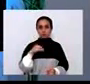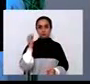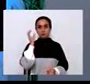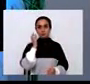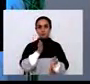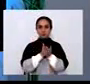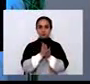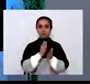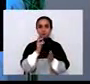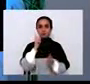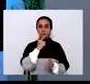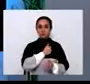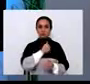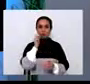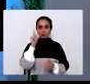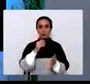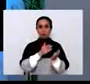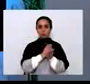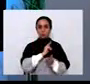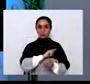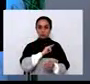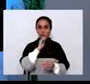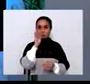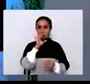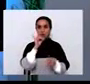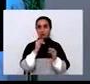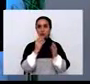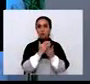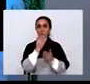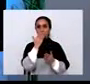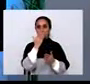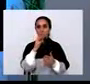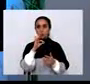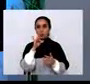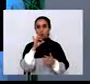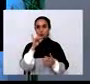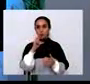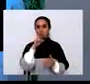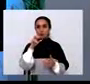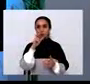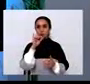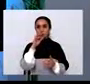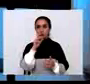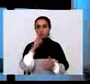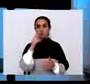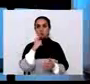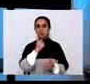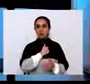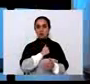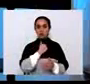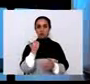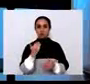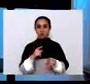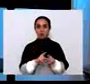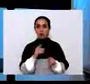послужит он в армии, да потянет лямку, да понюхает пороху, да будет солдат.